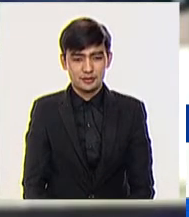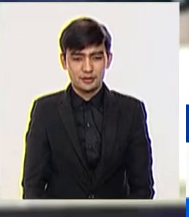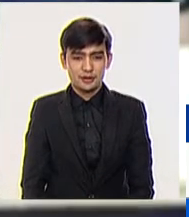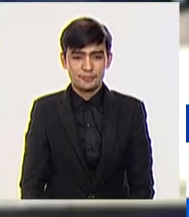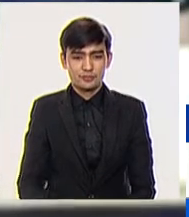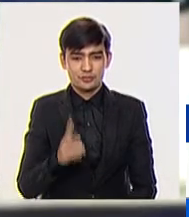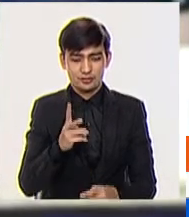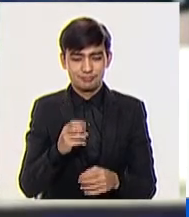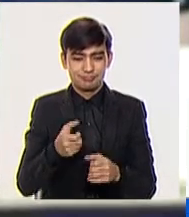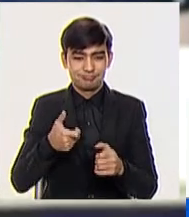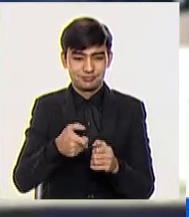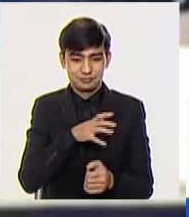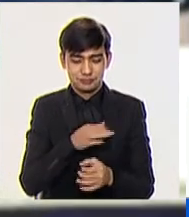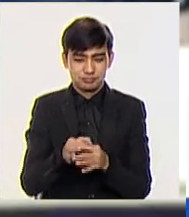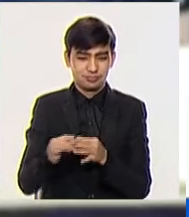жетінде арақашықта жандыру керек.